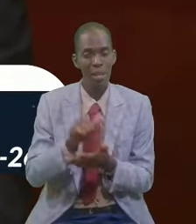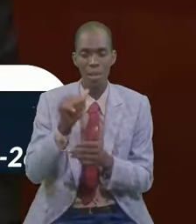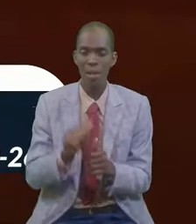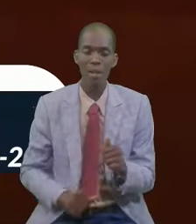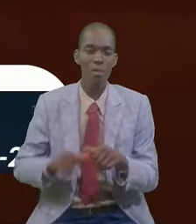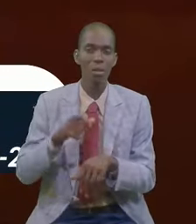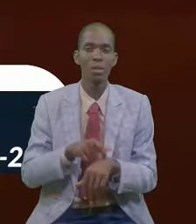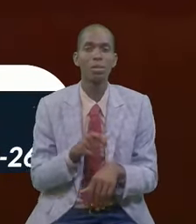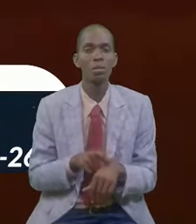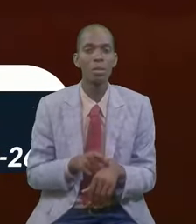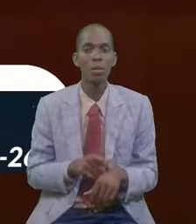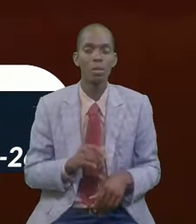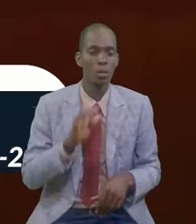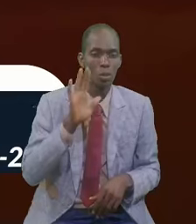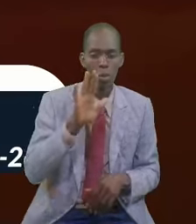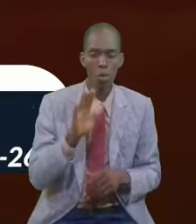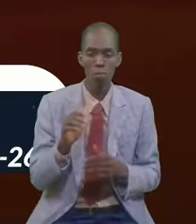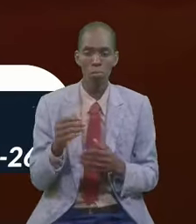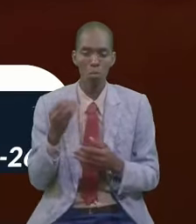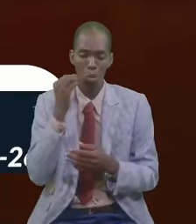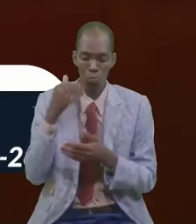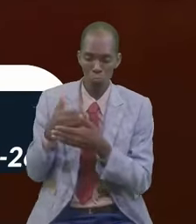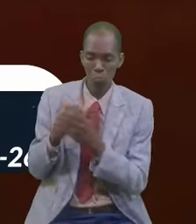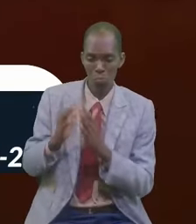acquitter. Alors, votre, un ami,